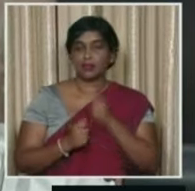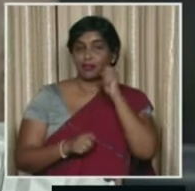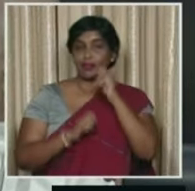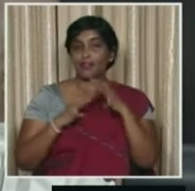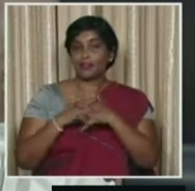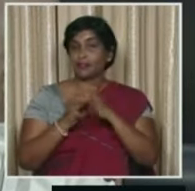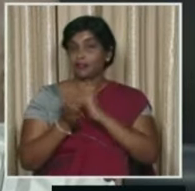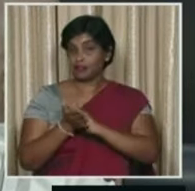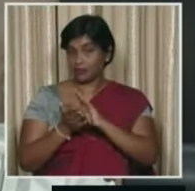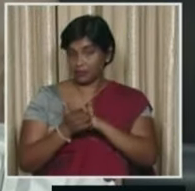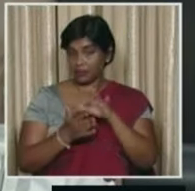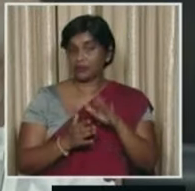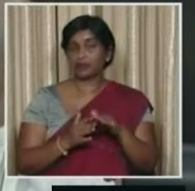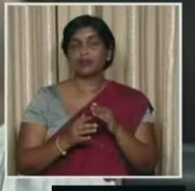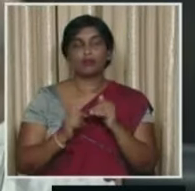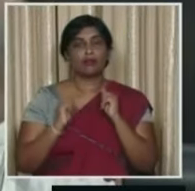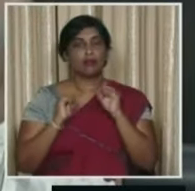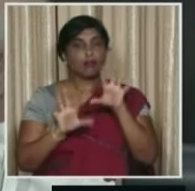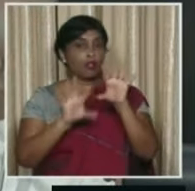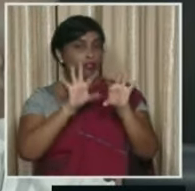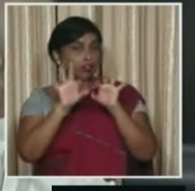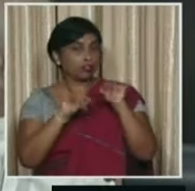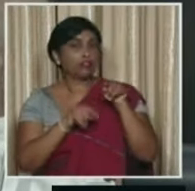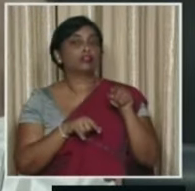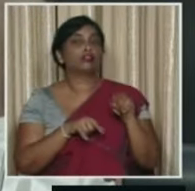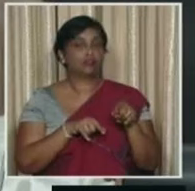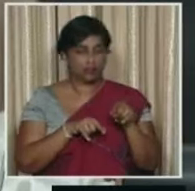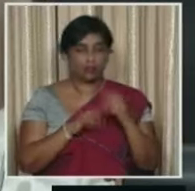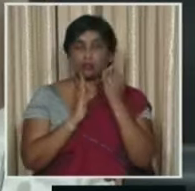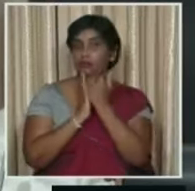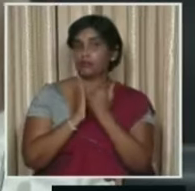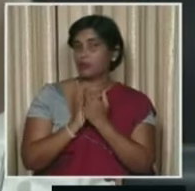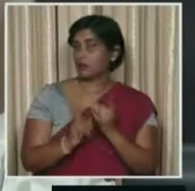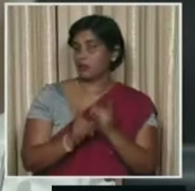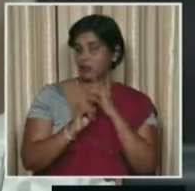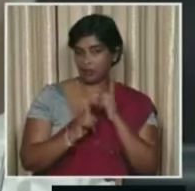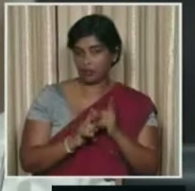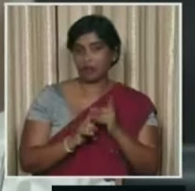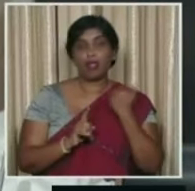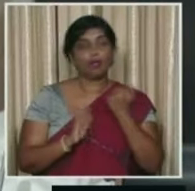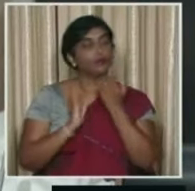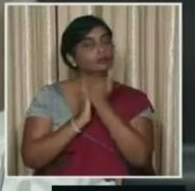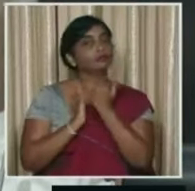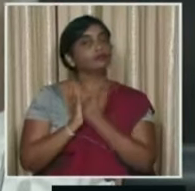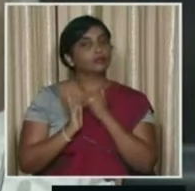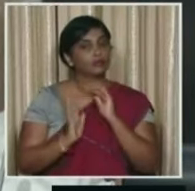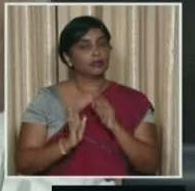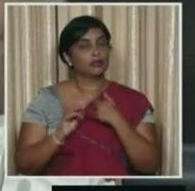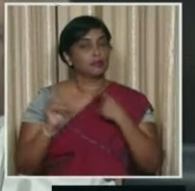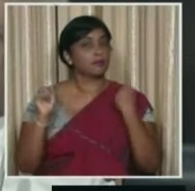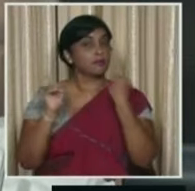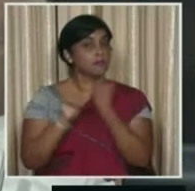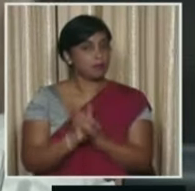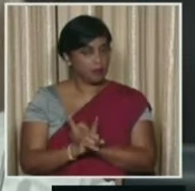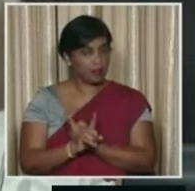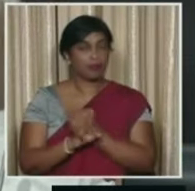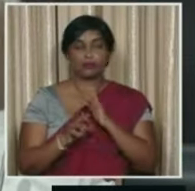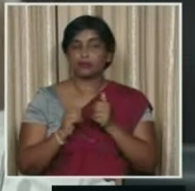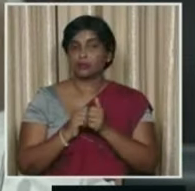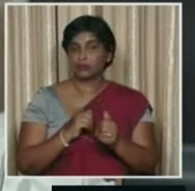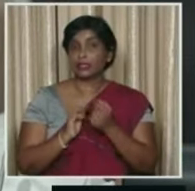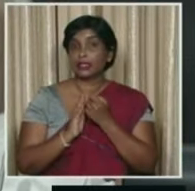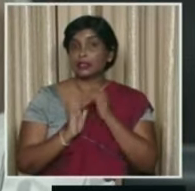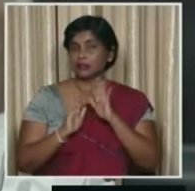පදනම් වන්නේ සාධාරණ තෝරා ගැනීම නිර්ණායක මතයි. නව වැඩසටහන් වෙත මාරු වීමේදී ඇති වී